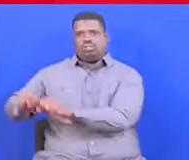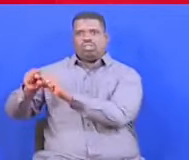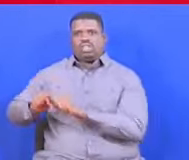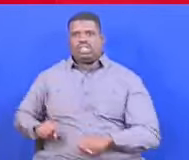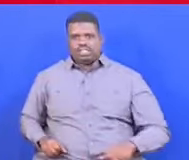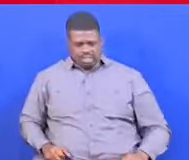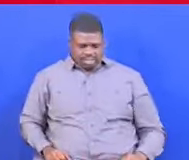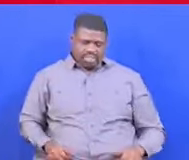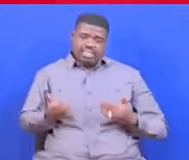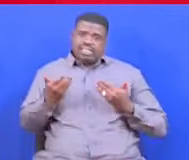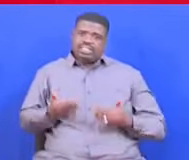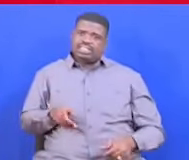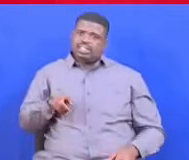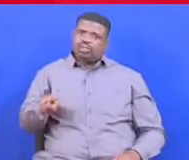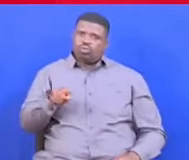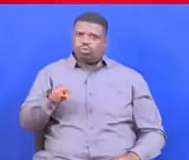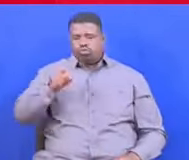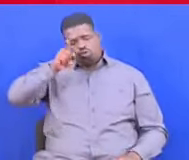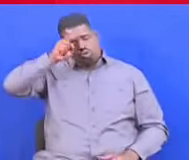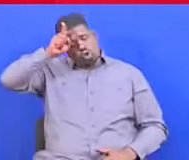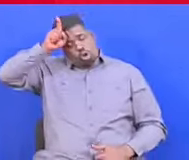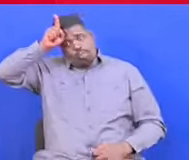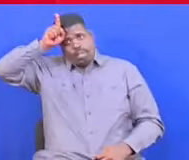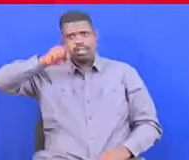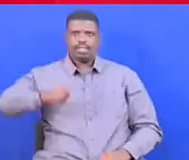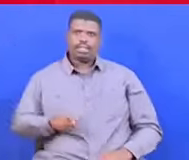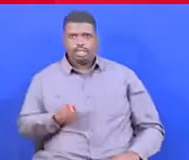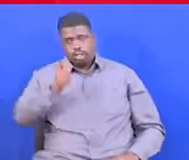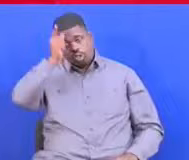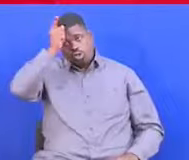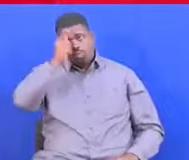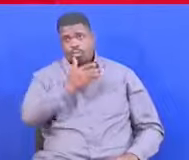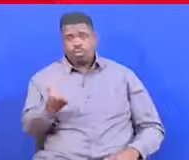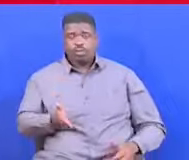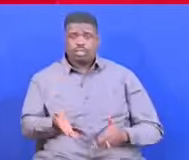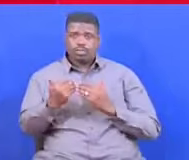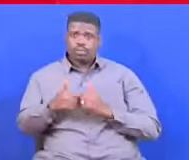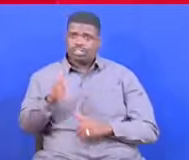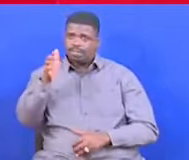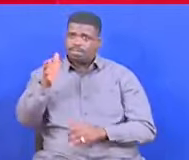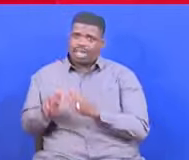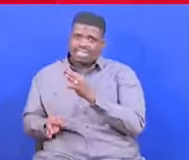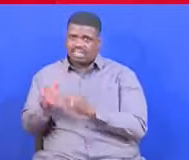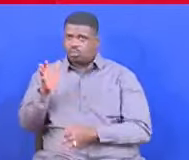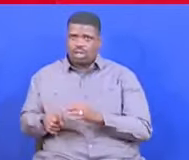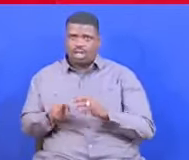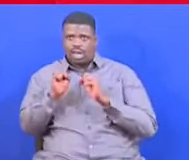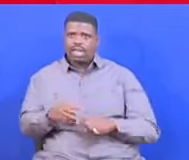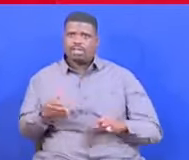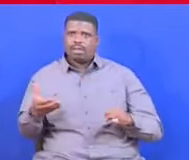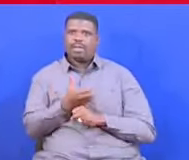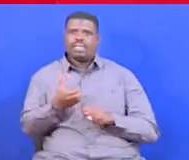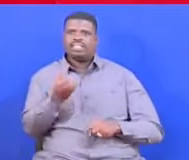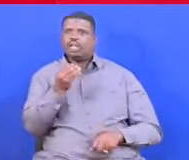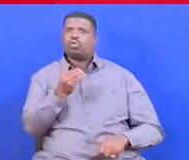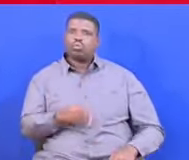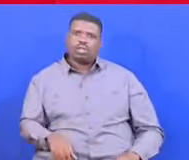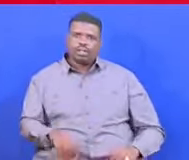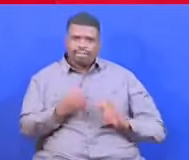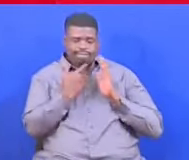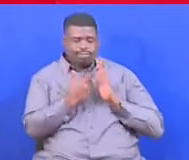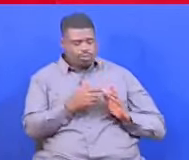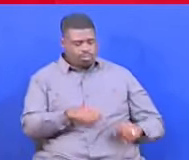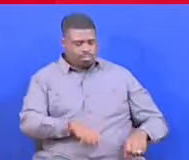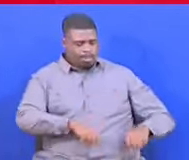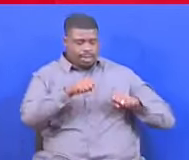Sasa huyu ni ng'ombe. Ng'ombe yoyote ili aweze kutoa maziwa ni lazima apate chakula. Kama mamlaka